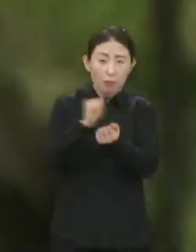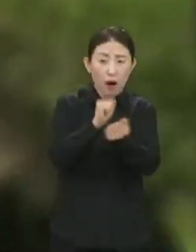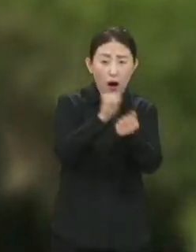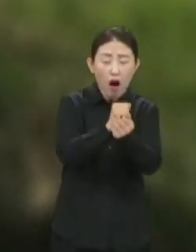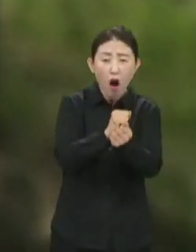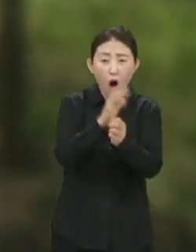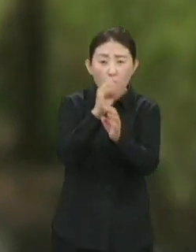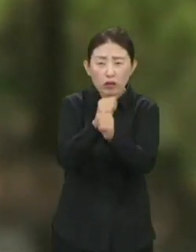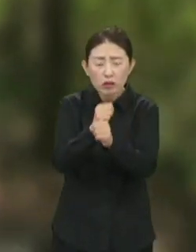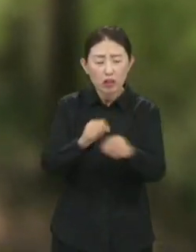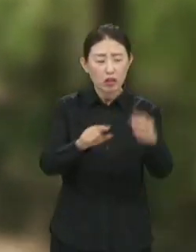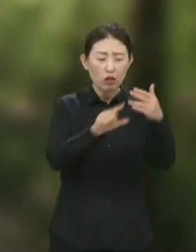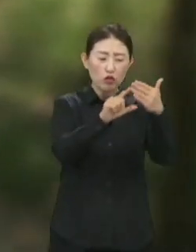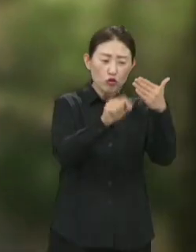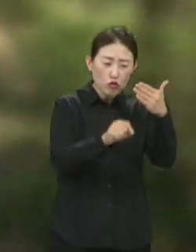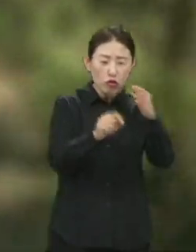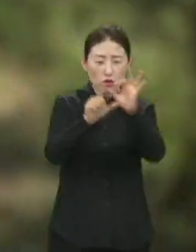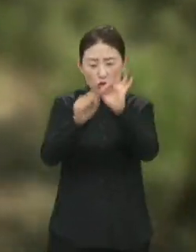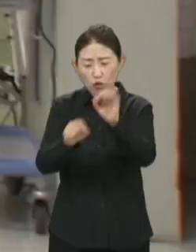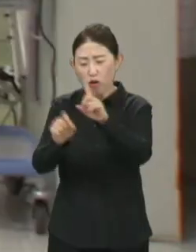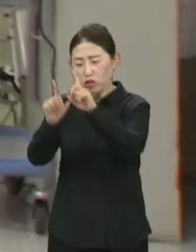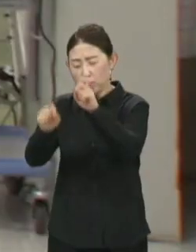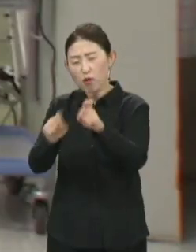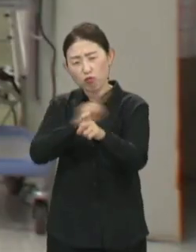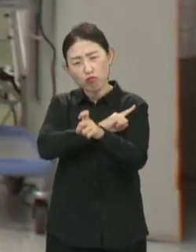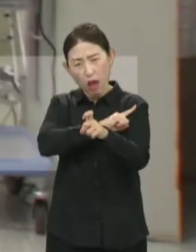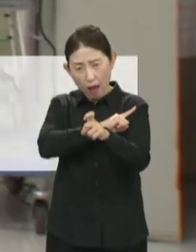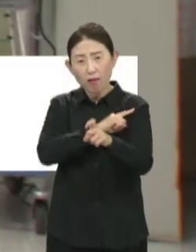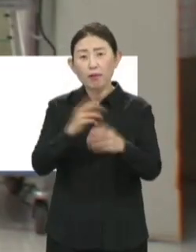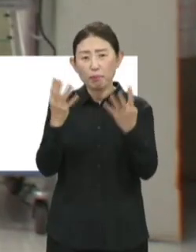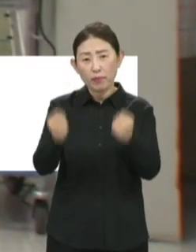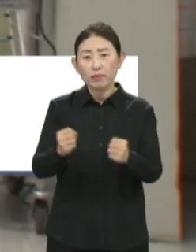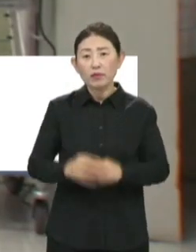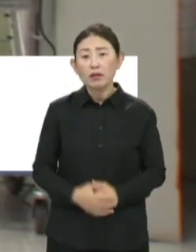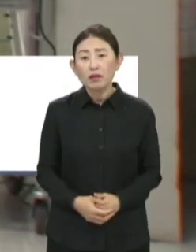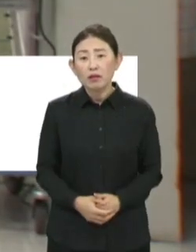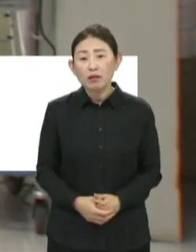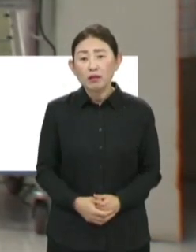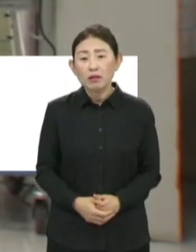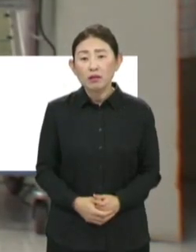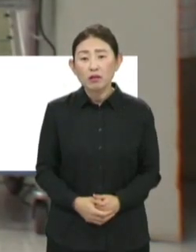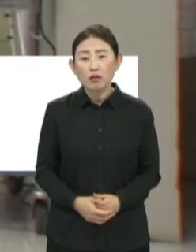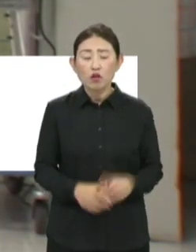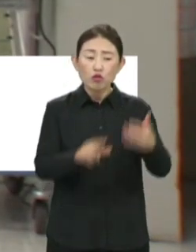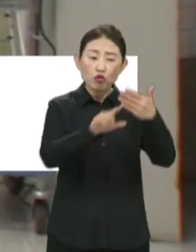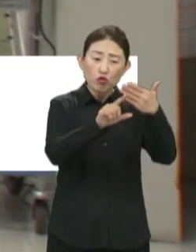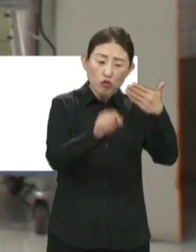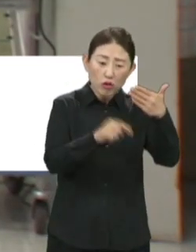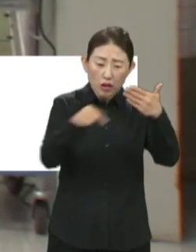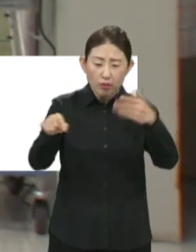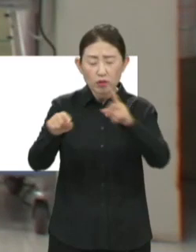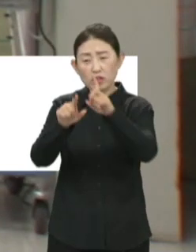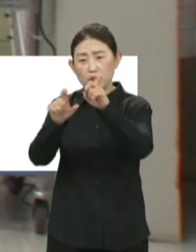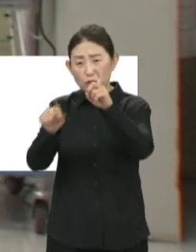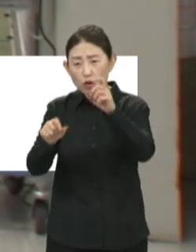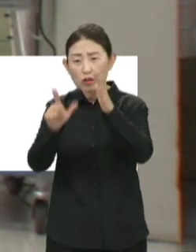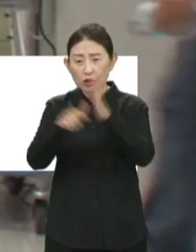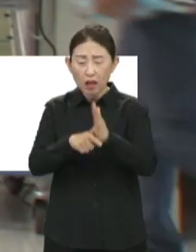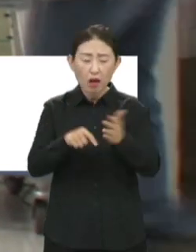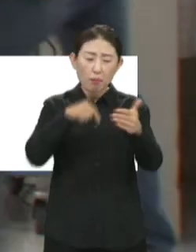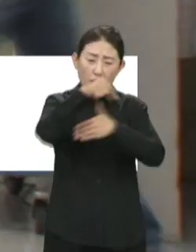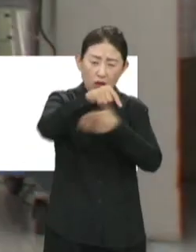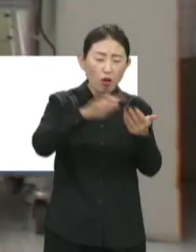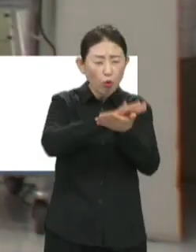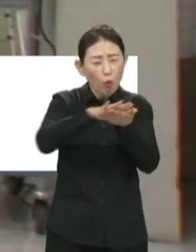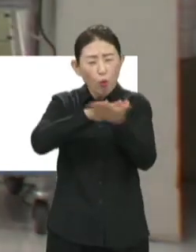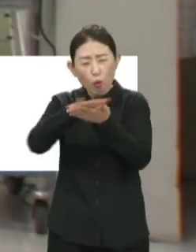11월에 집중됐습니다. 국내 같은 경우에는 9월에서 11월 사이에 단풍놀이라든가 산에 많이 가는 일들이 발생하게 되고요.